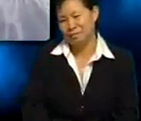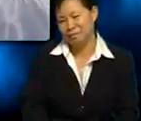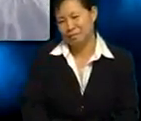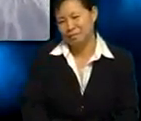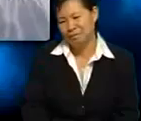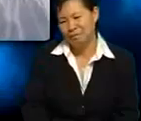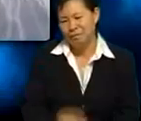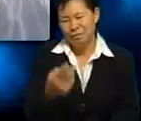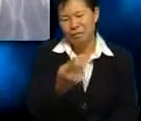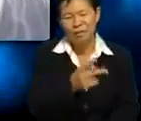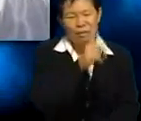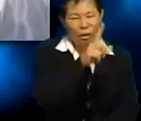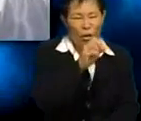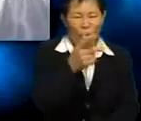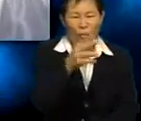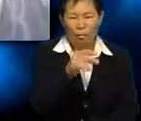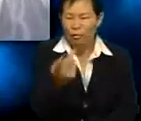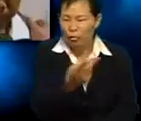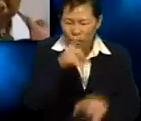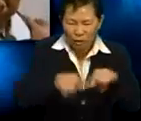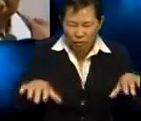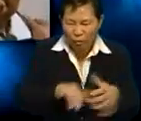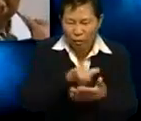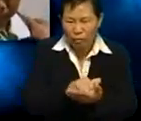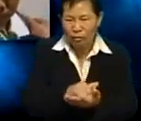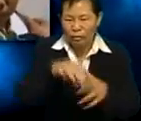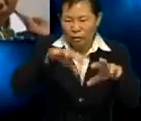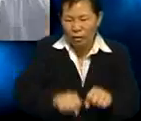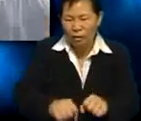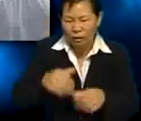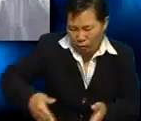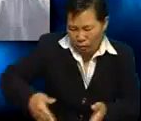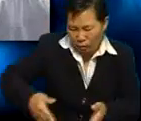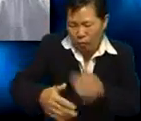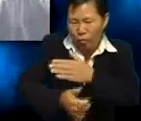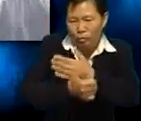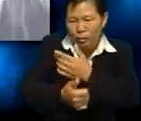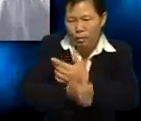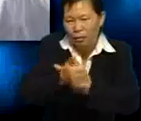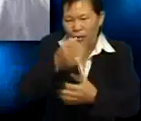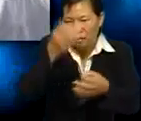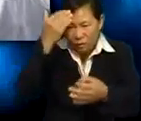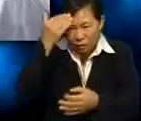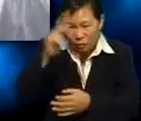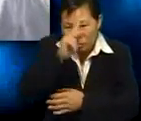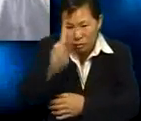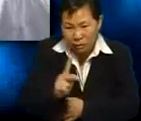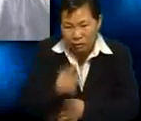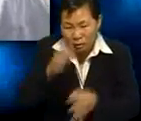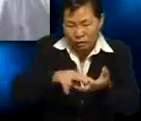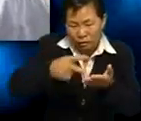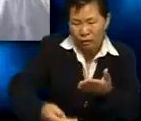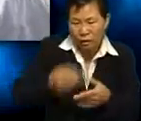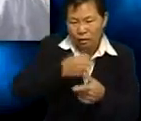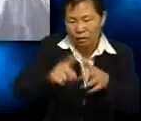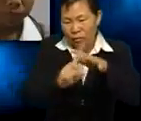Tina, Luqman, kamu berdua tak boleh buat macam ni. Pergi tangkap dalam longkang tu berbahaya. Tahu tak? Kalau jatuh ke,